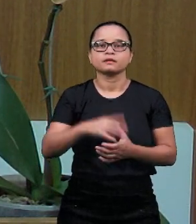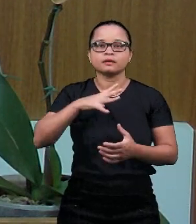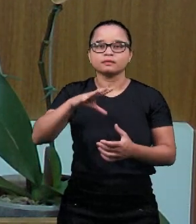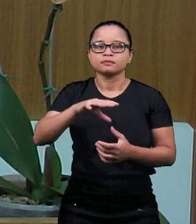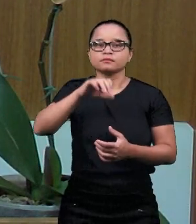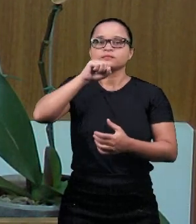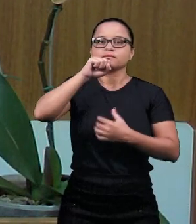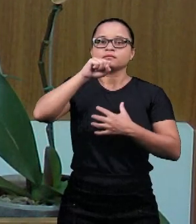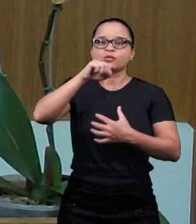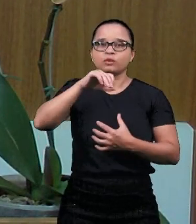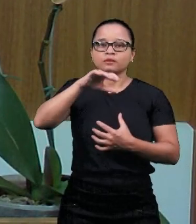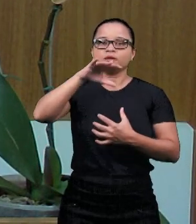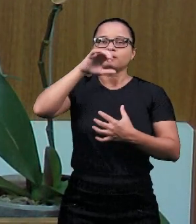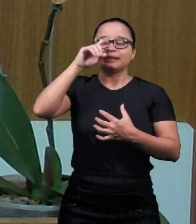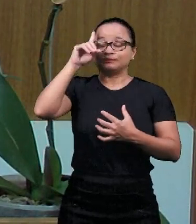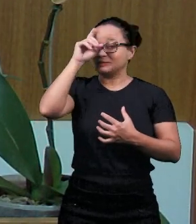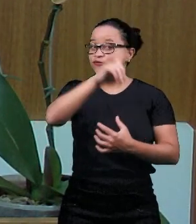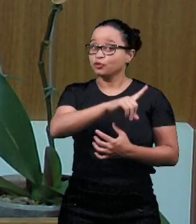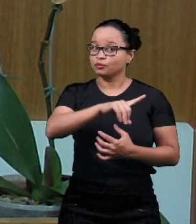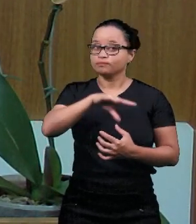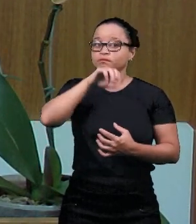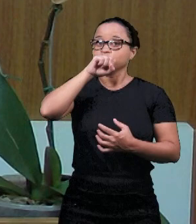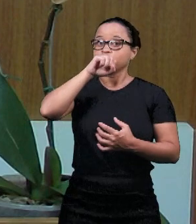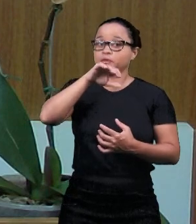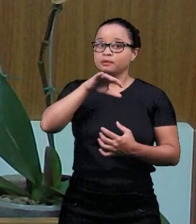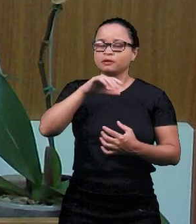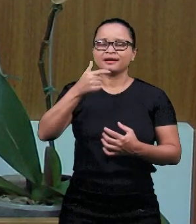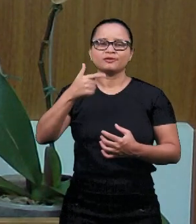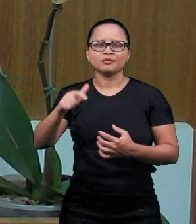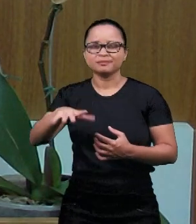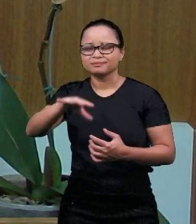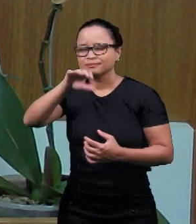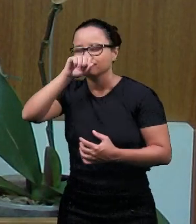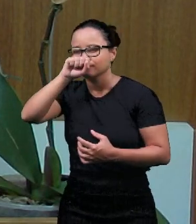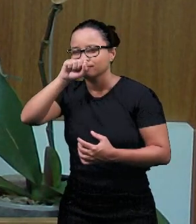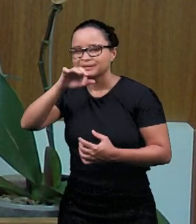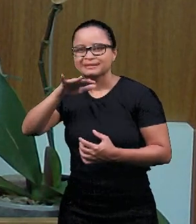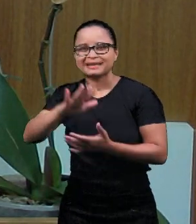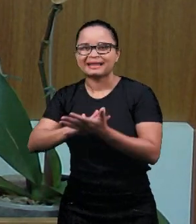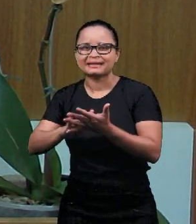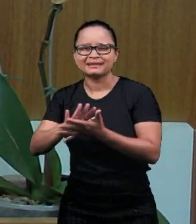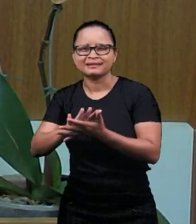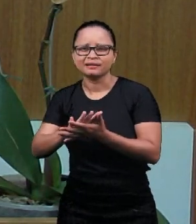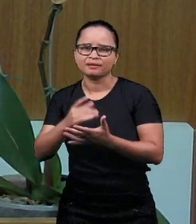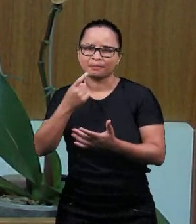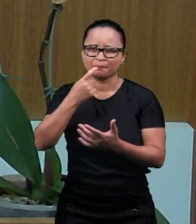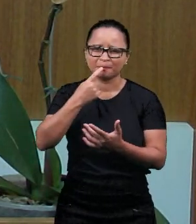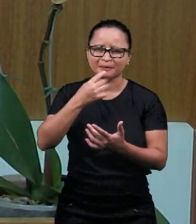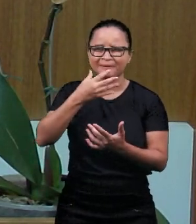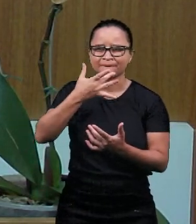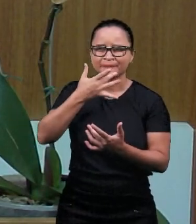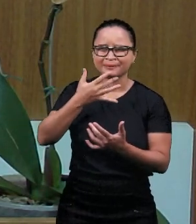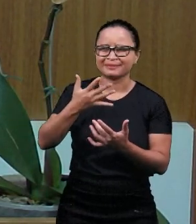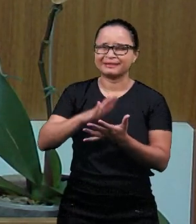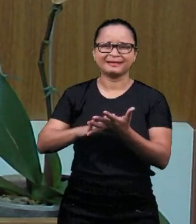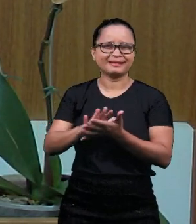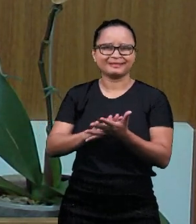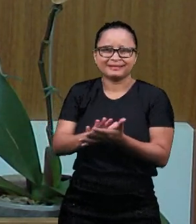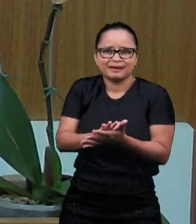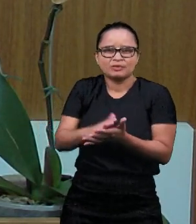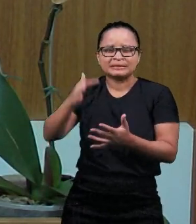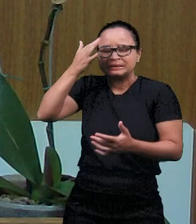d'autres, donc le goût, d'autres le mal à la tête, des problèmes à l'estomac. Donc il y